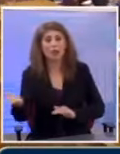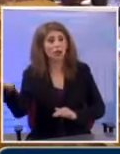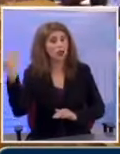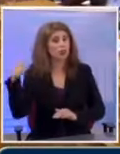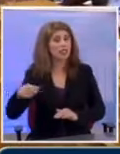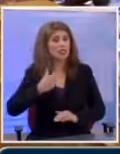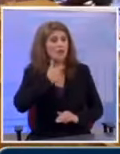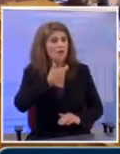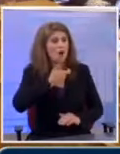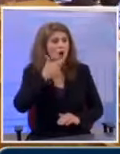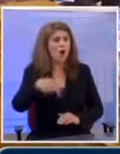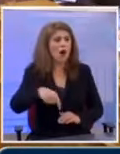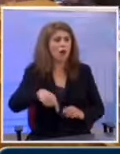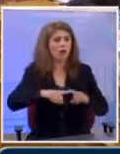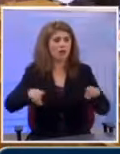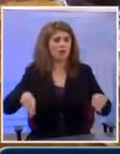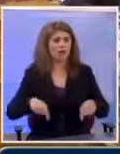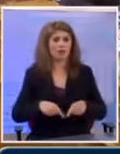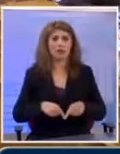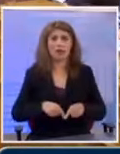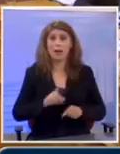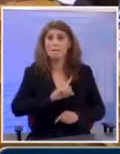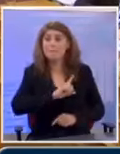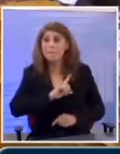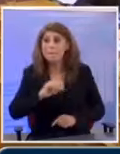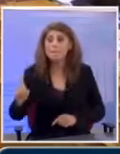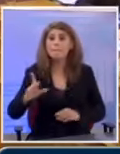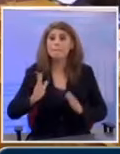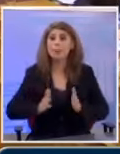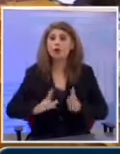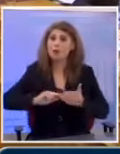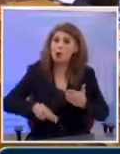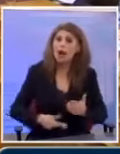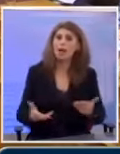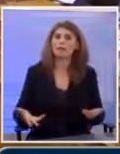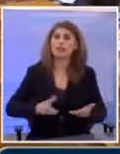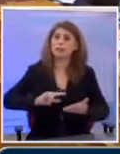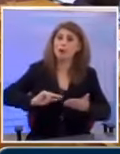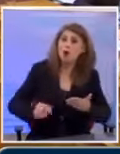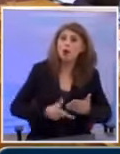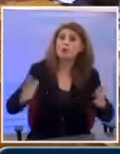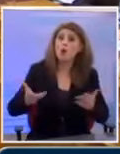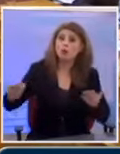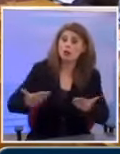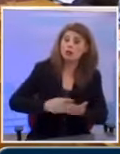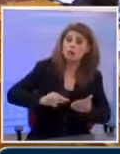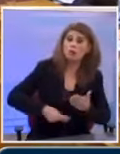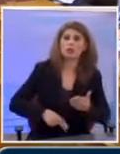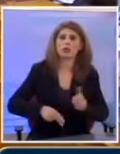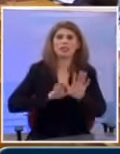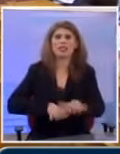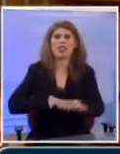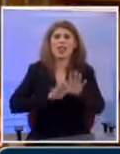που μας φωνάζατε εδώ. Μην το τραβάτε άλλο. Υπογράψτε. Υπογράψτε ό,τι σας δώσουνε. Κάνατε